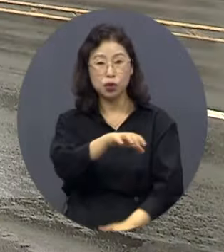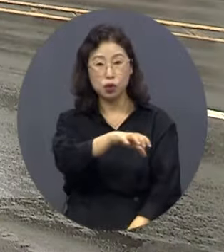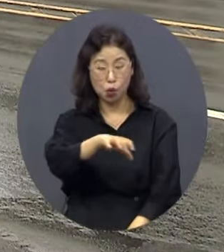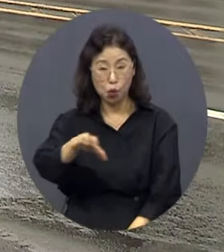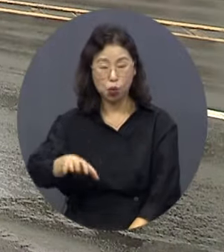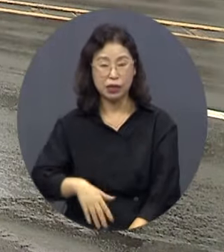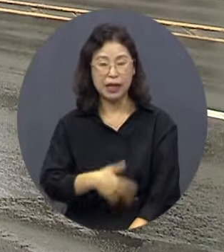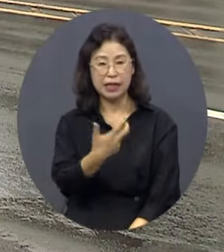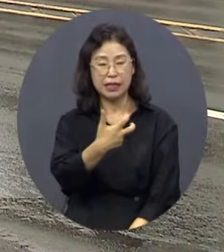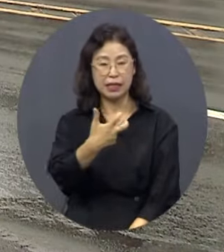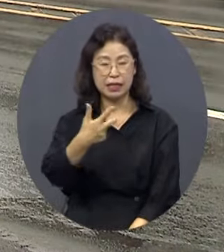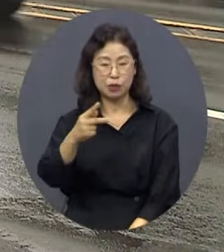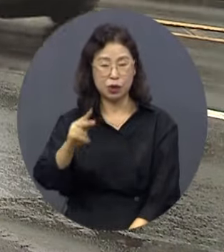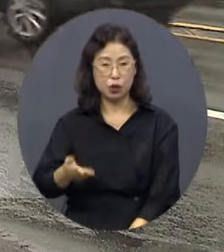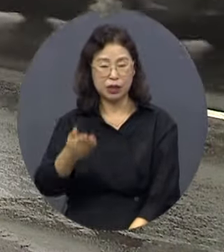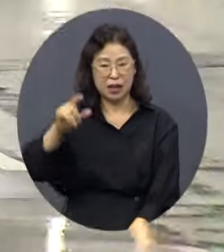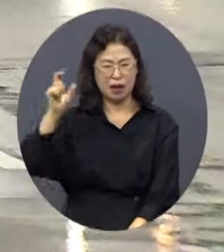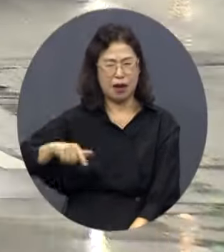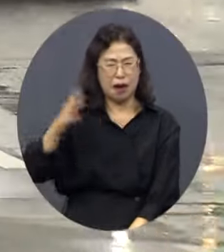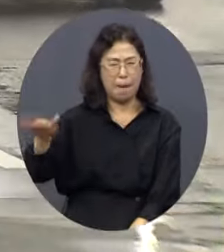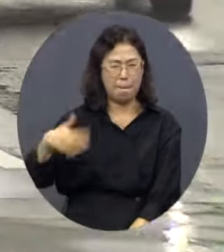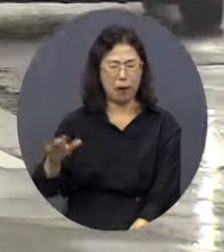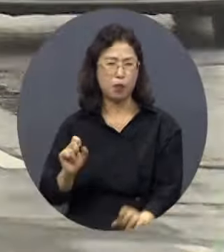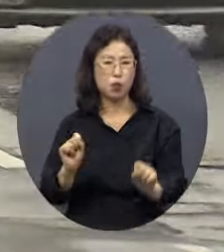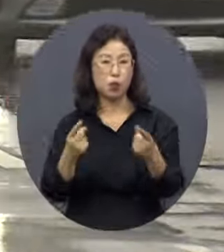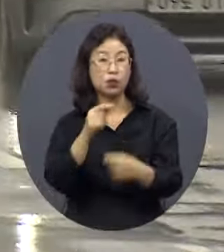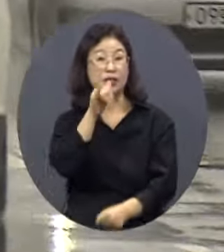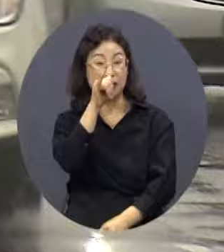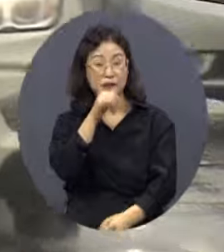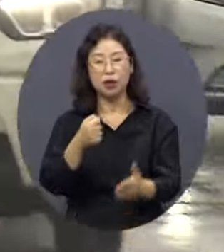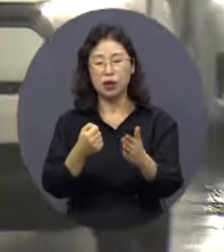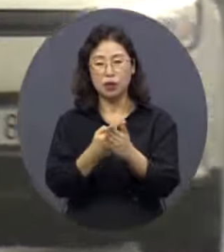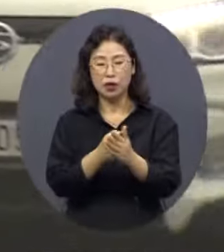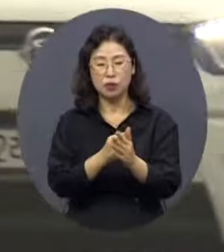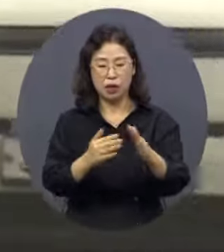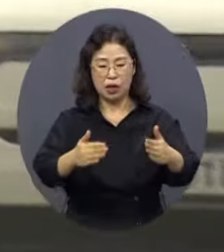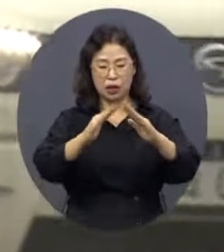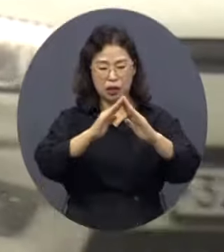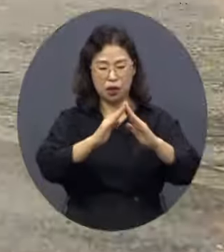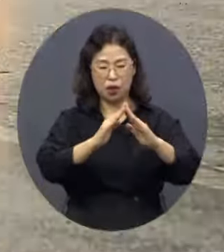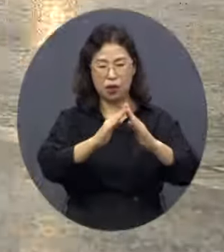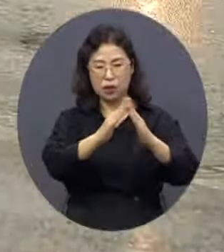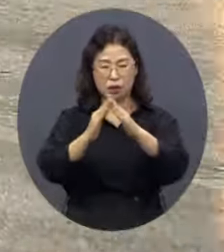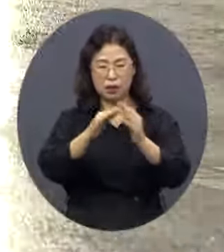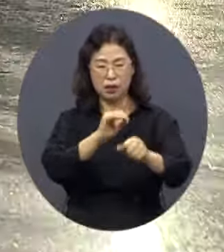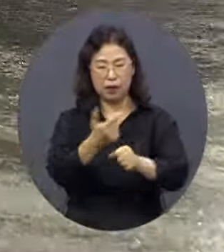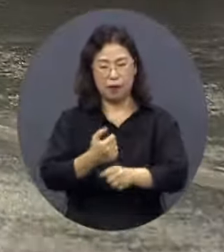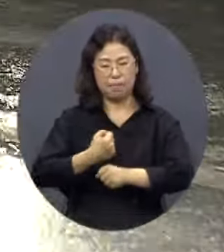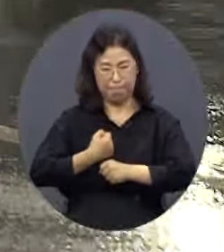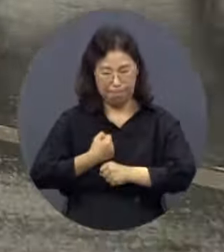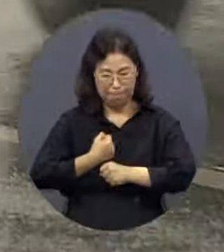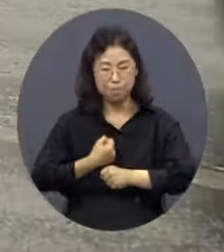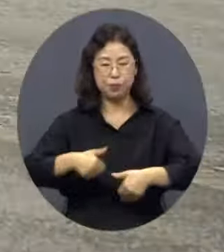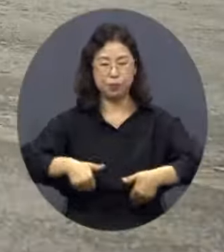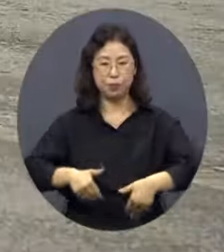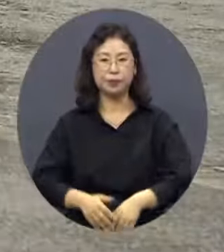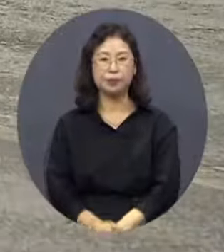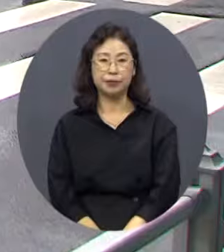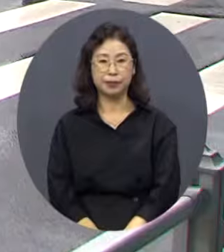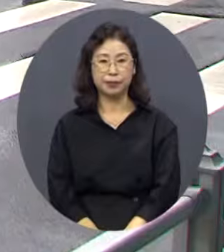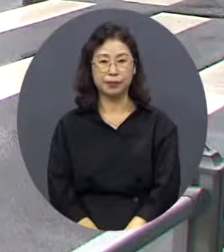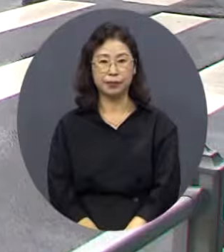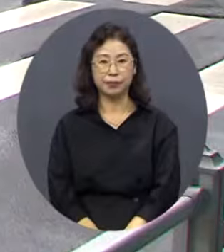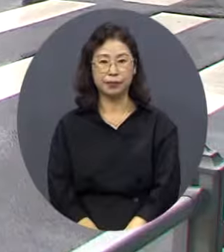시속 70km가 넘는 강한 바람이 불 것으로 예상돼 시설물 관리와 안전사고에 주의가 필요합니다.